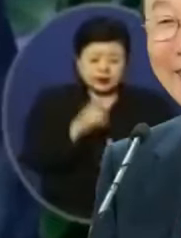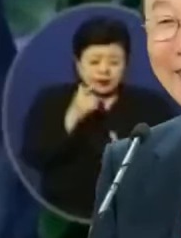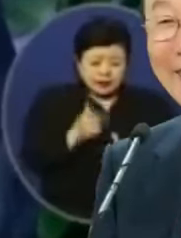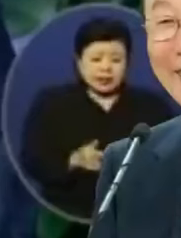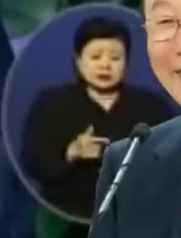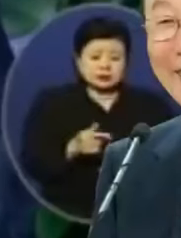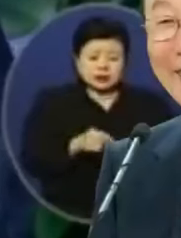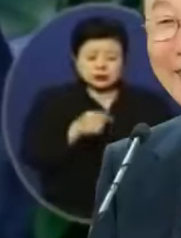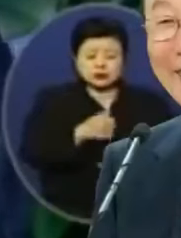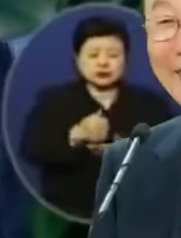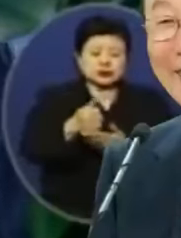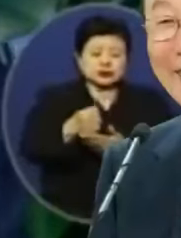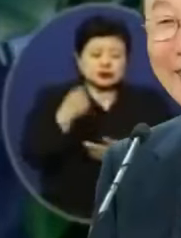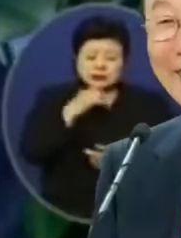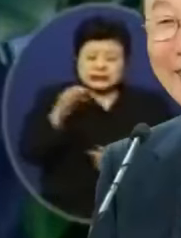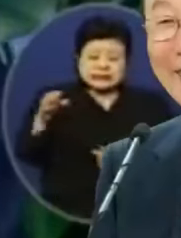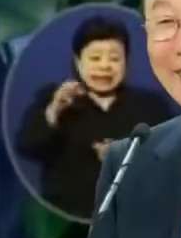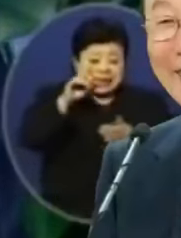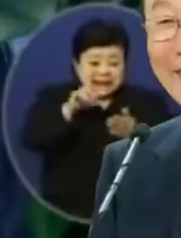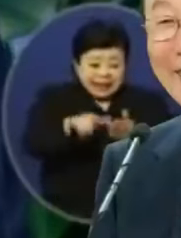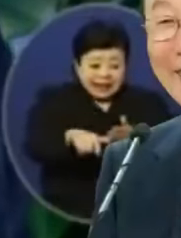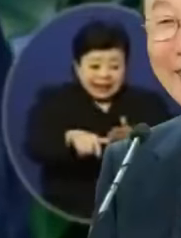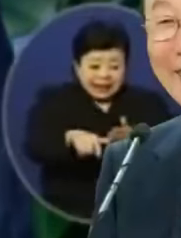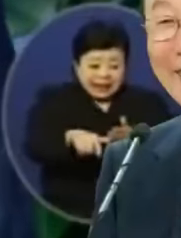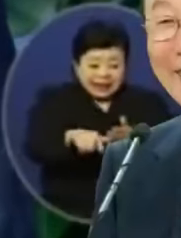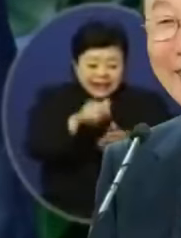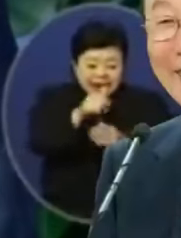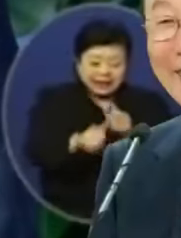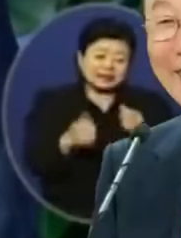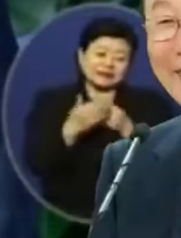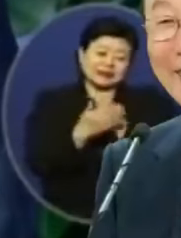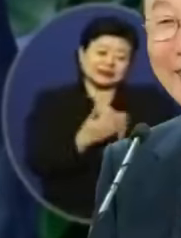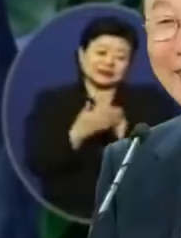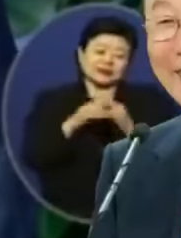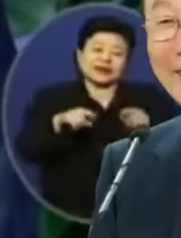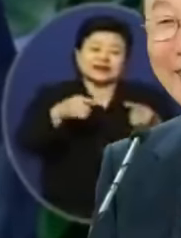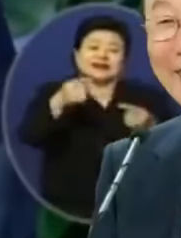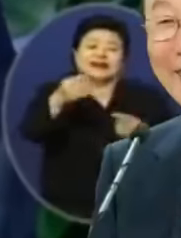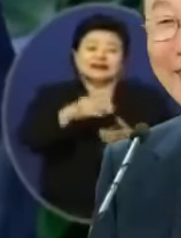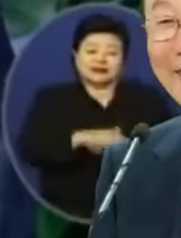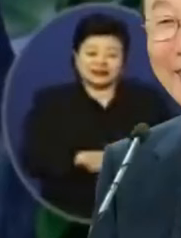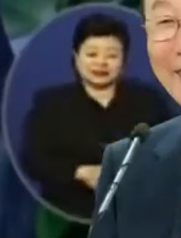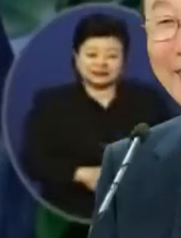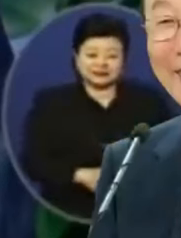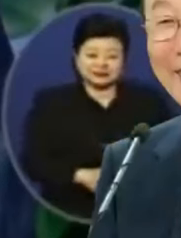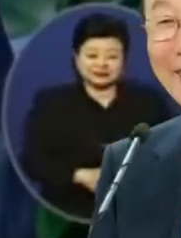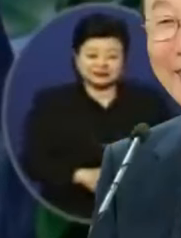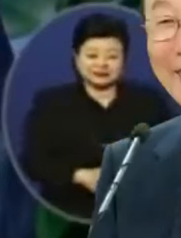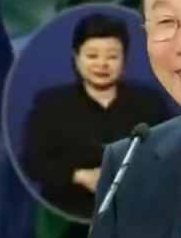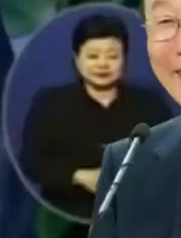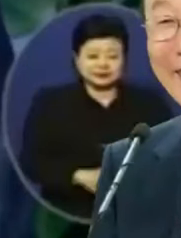예수님은 나의 구주라고 입으로 시인하면 하나님의 은혜 속에 들어가게 되는 것입니다.